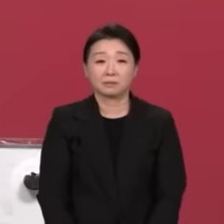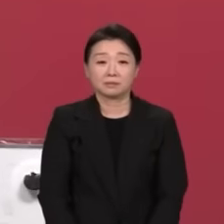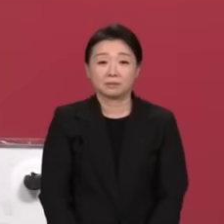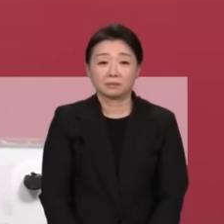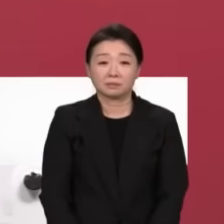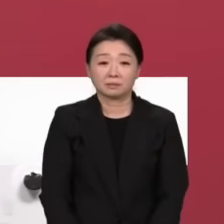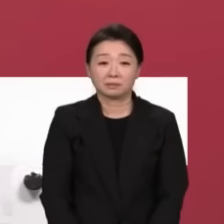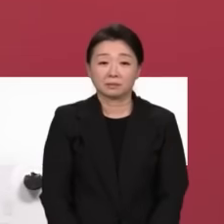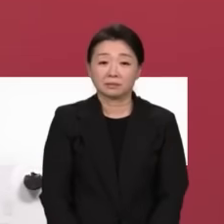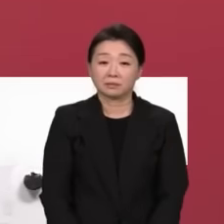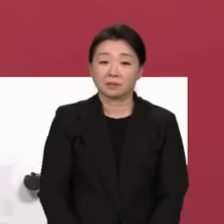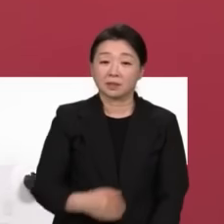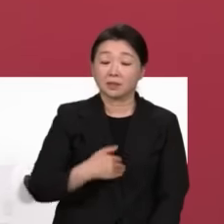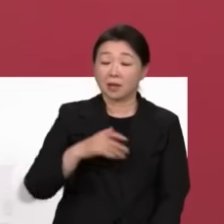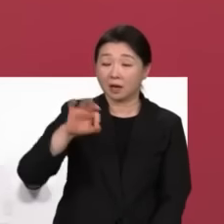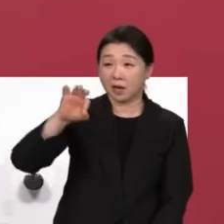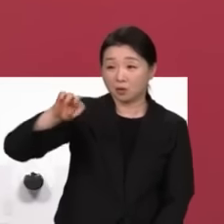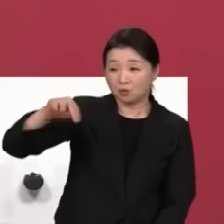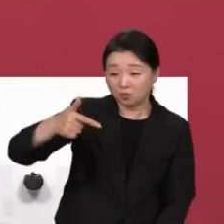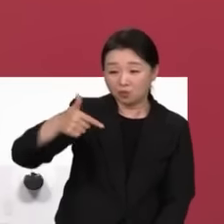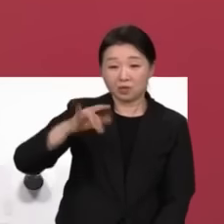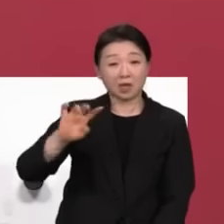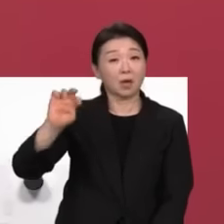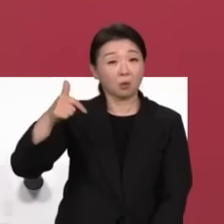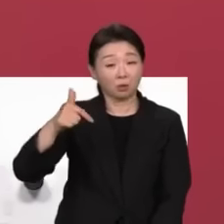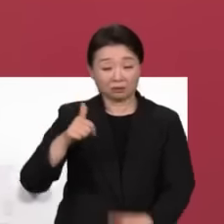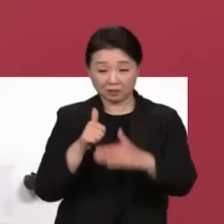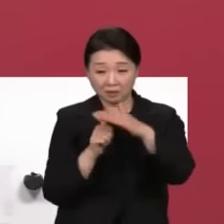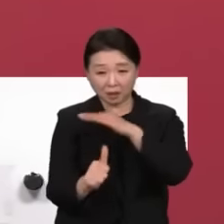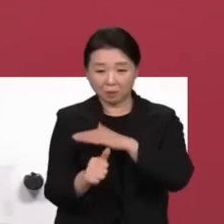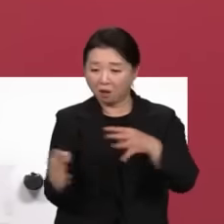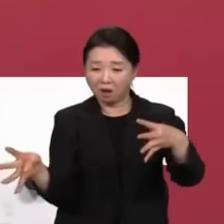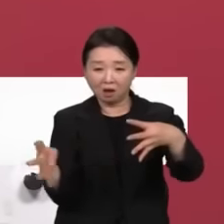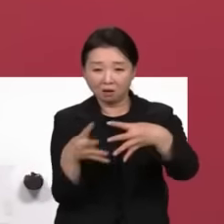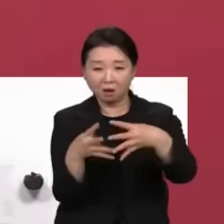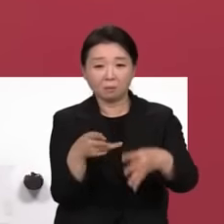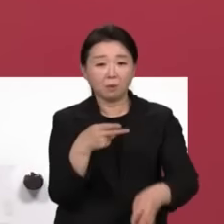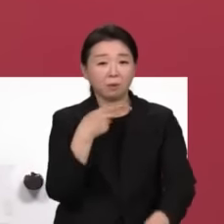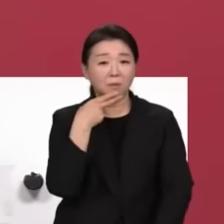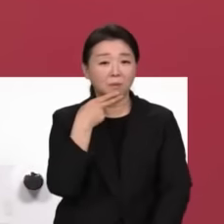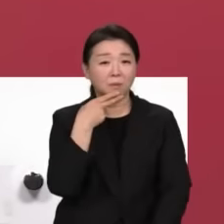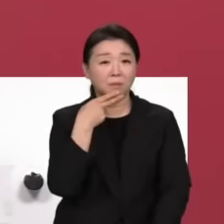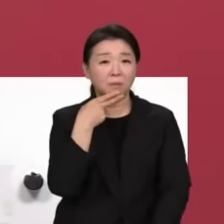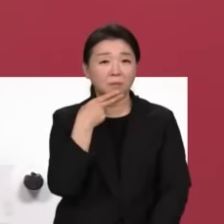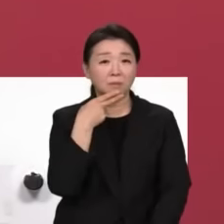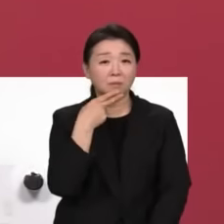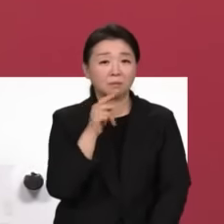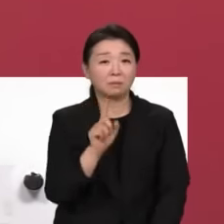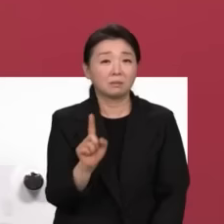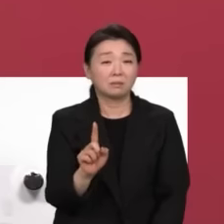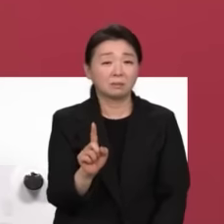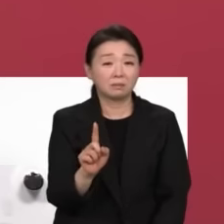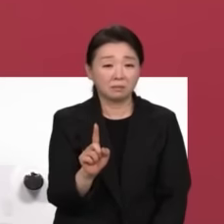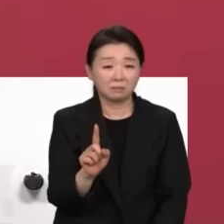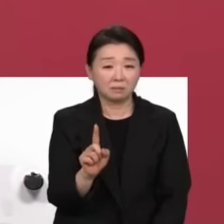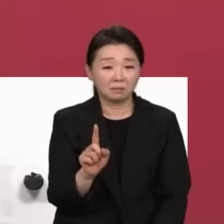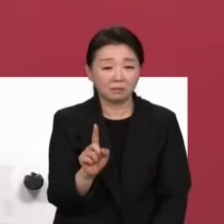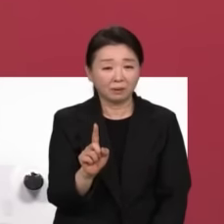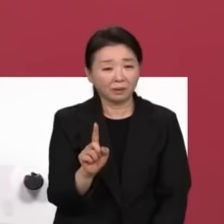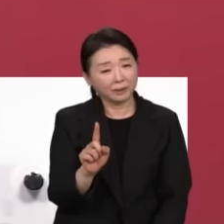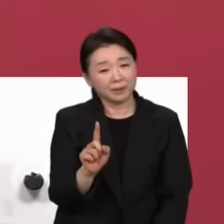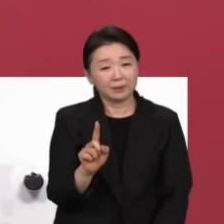제가 문재인 원내대표께 이렇게 협의 없이 극단적으로 밀실에서